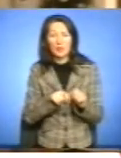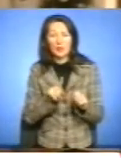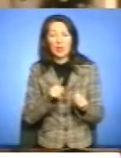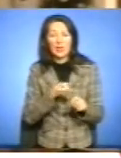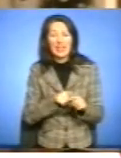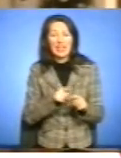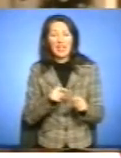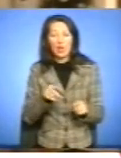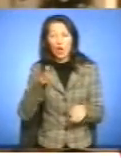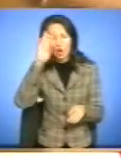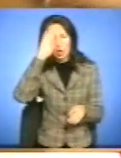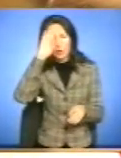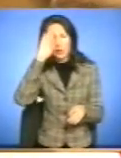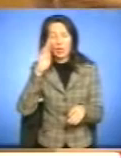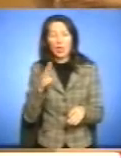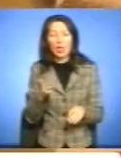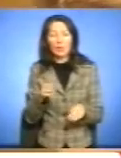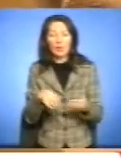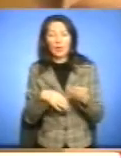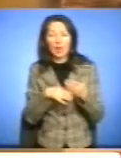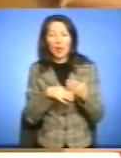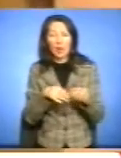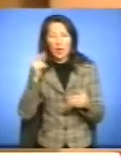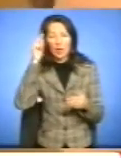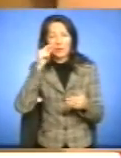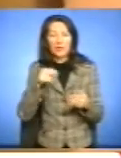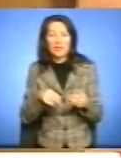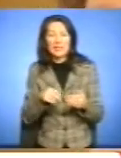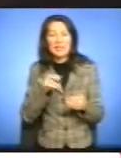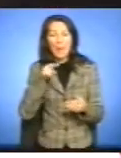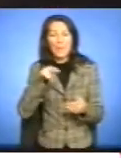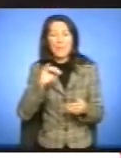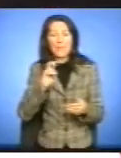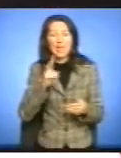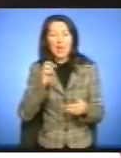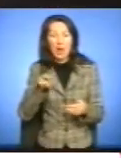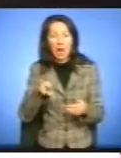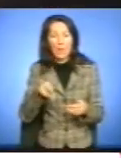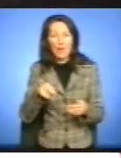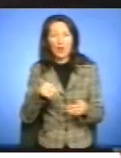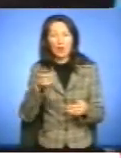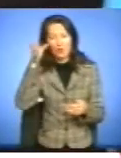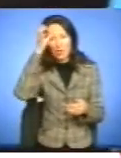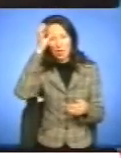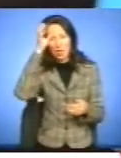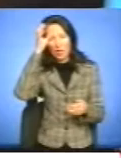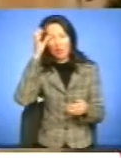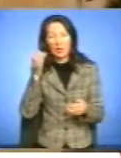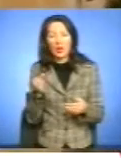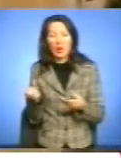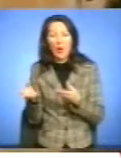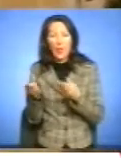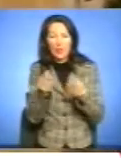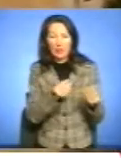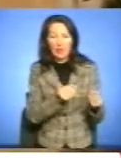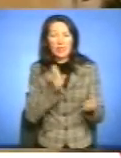навіть практикують курси з пікапу, філософсько-практичного вчення зі зваблення жінок. Але, каже автор наукової роботи, у таких чоловіків